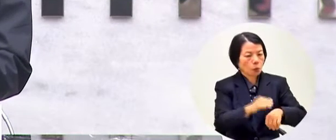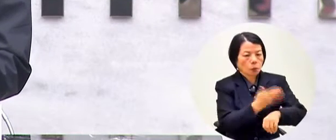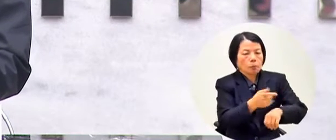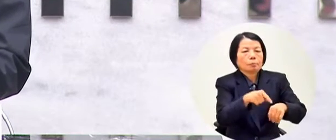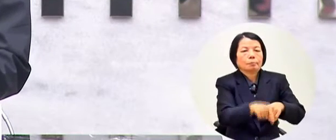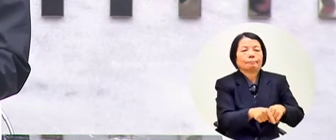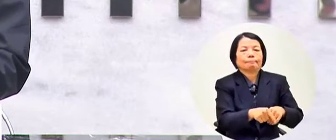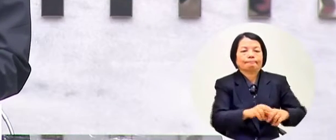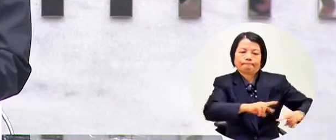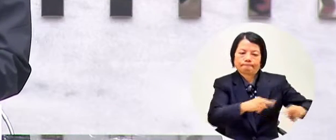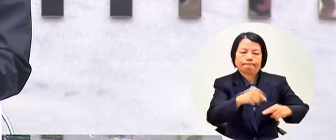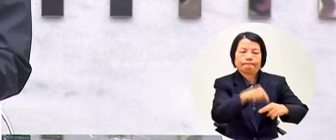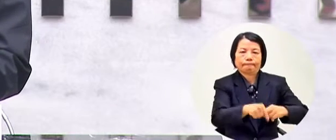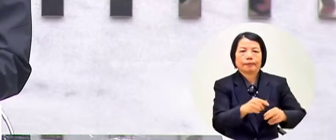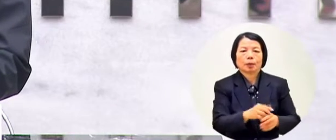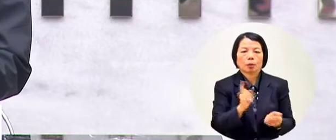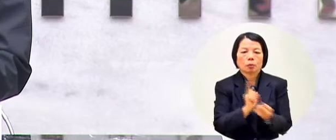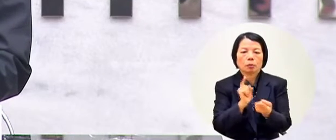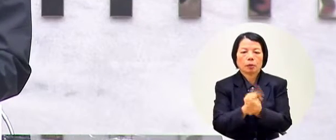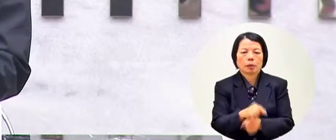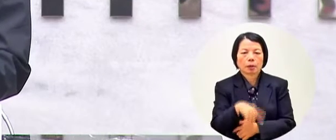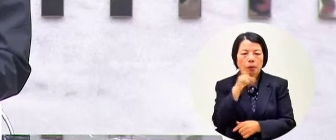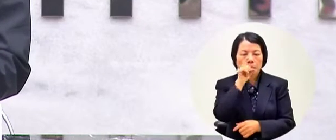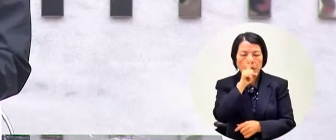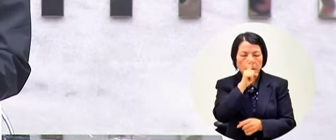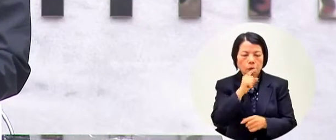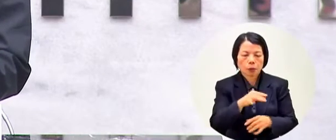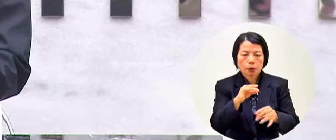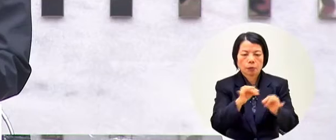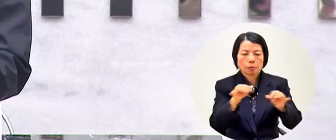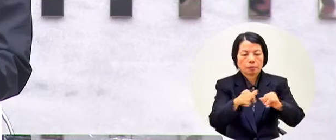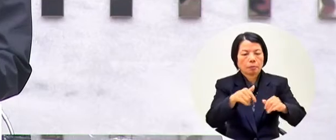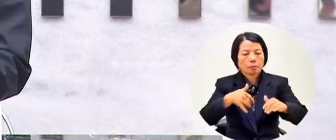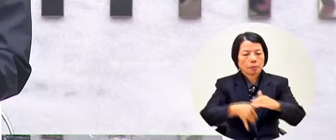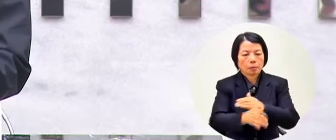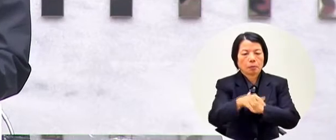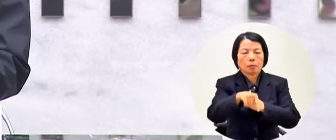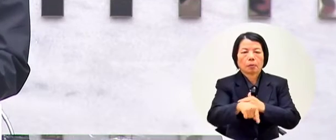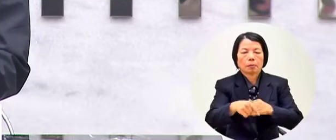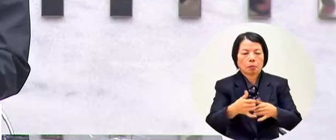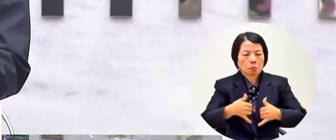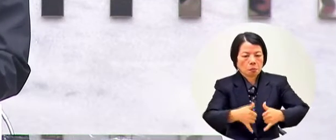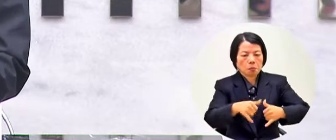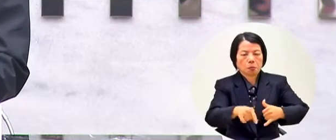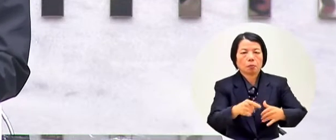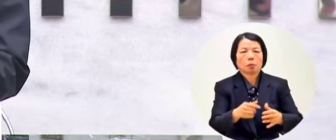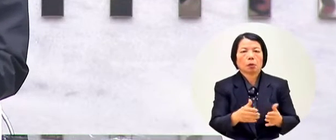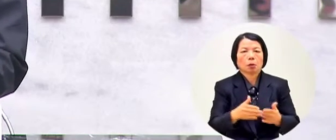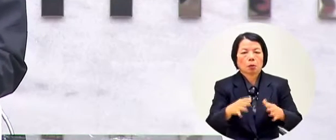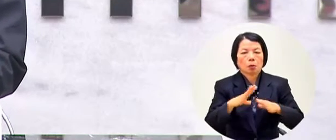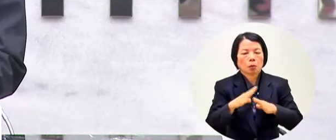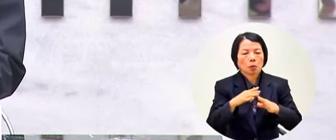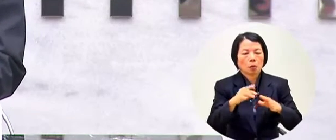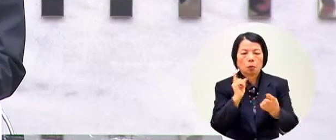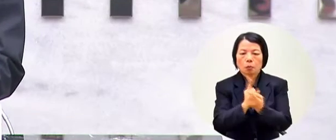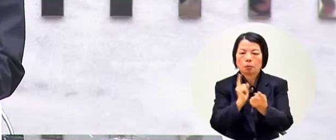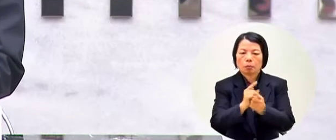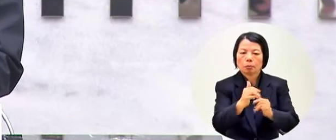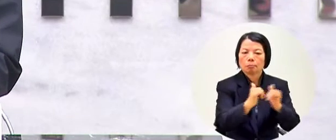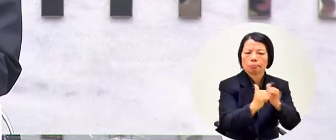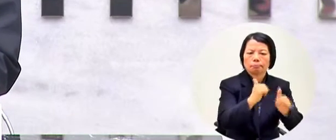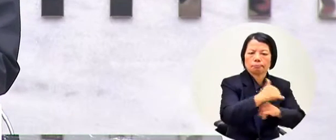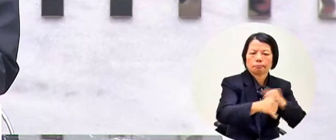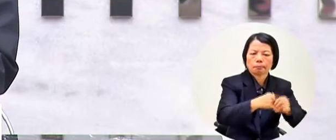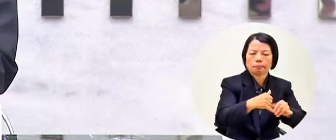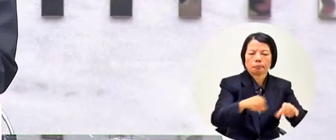升，推动污水下水道的基础，所以积极推动污水管网与用户接管工程。截